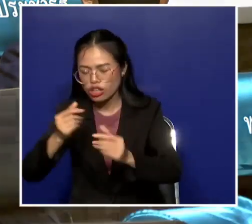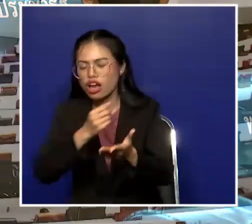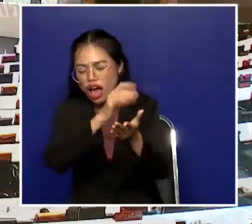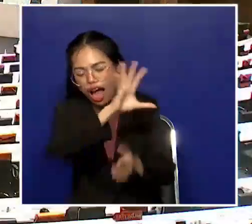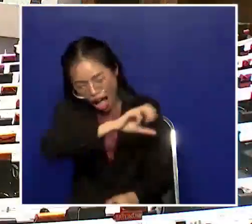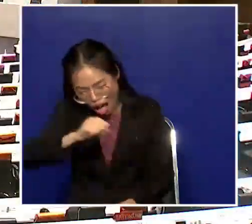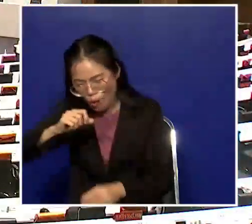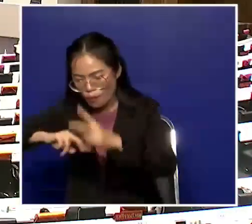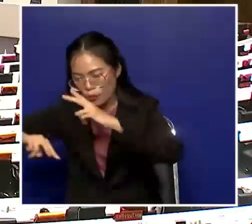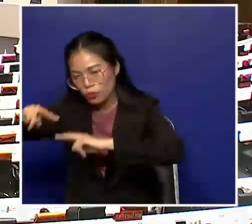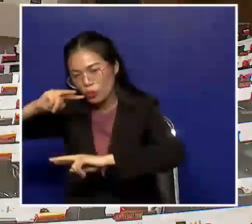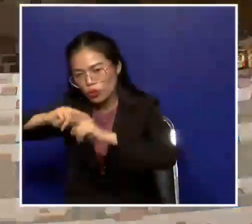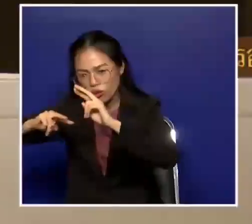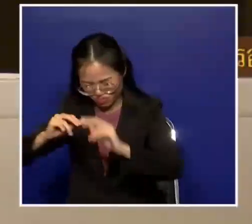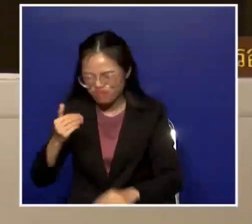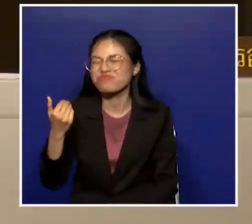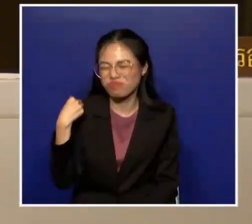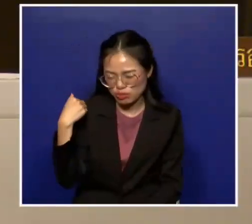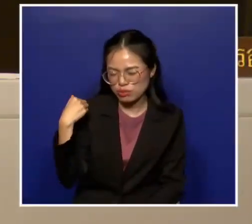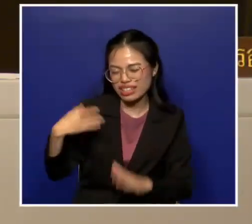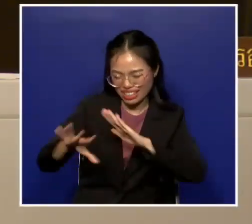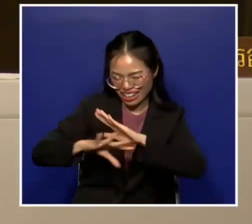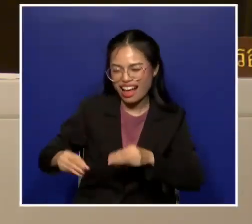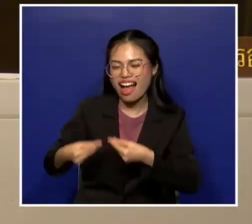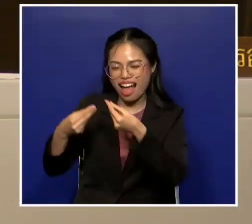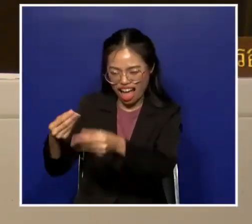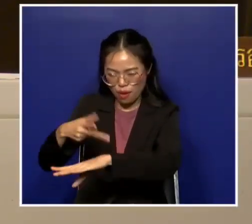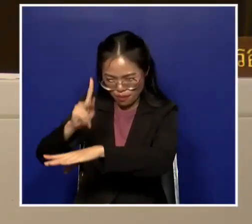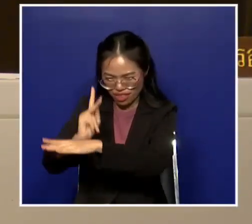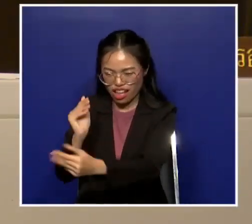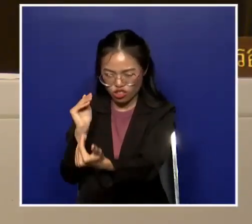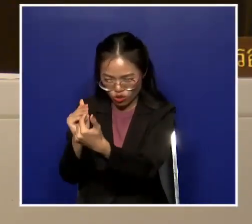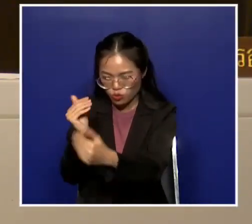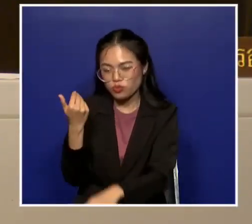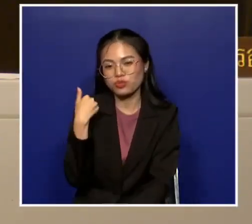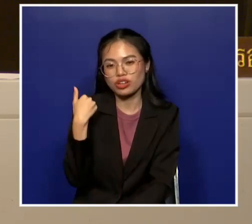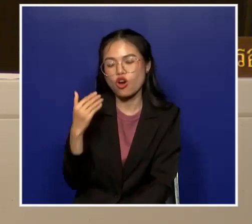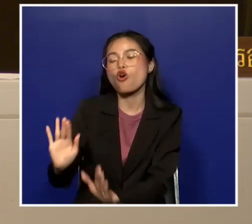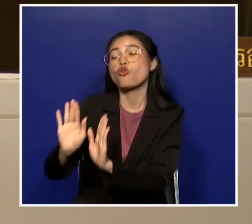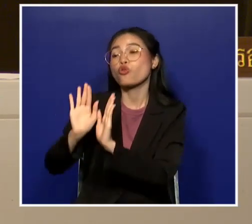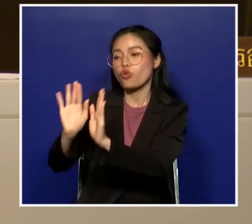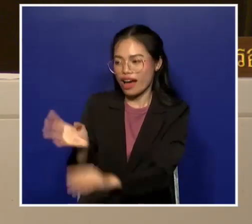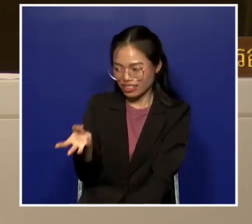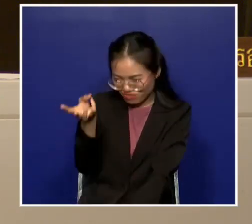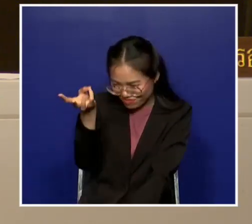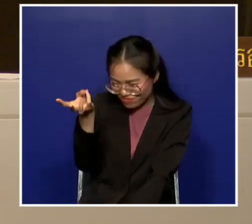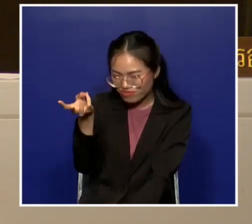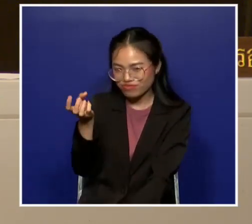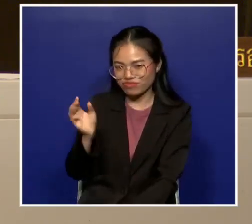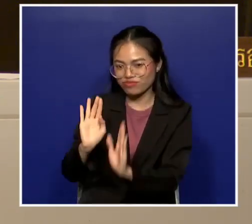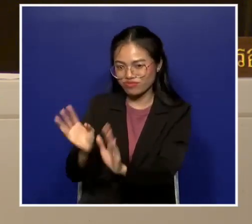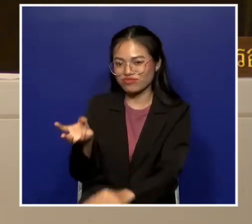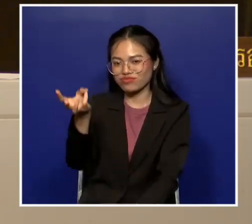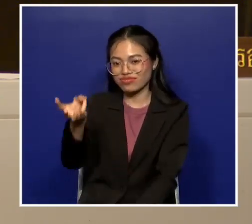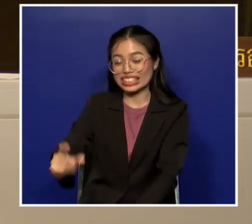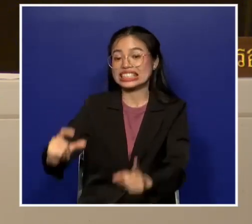ท่านสลันเขาเดี๋ยวเขาก็มอบให้ทางประธานอยู่แล้วครับ ครับขอบคุณครับขอบคุณครับ แต่ว่าฝากท่านสลันนิดหนึ่งนะครับค ำ ข้อ